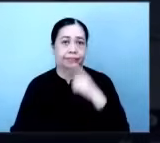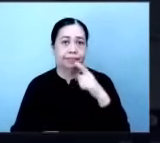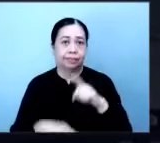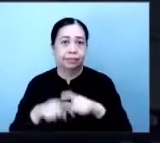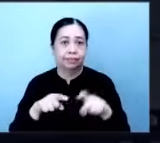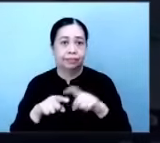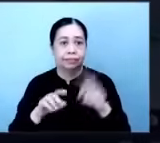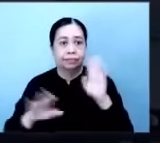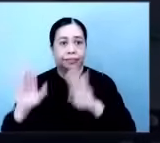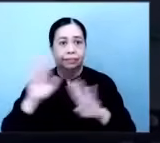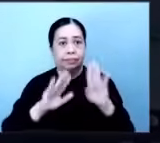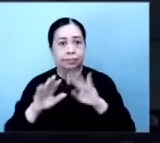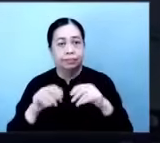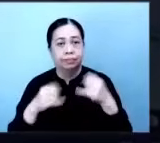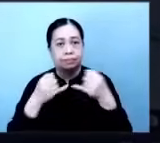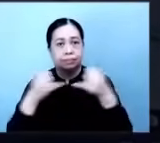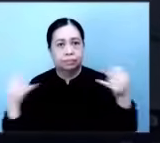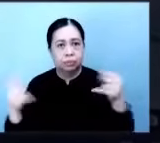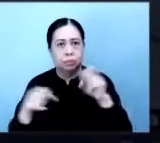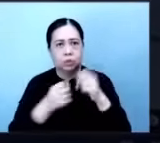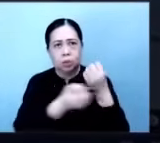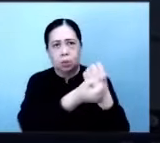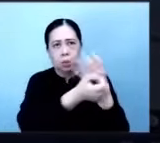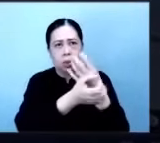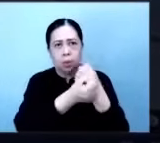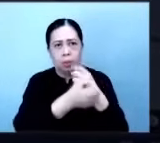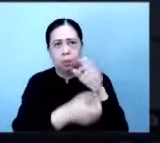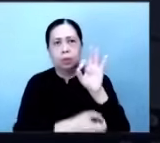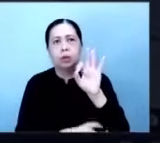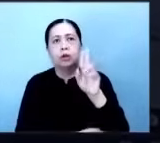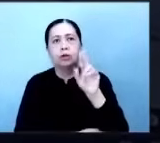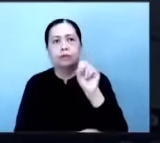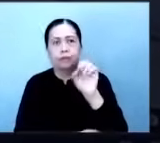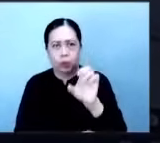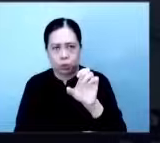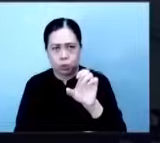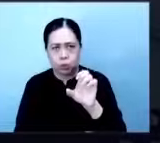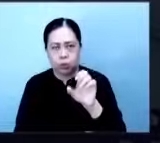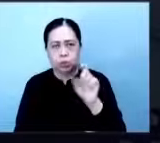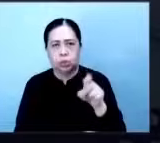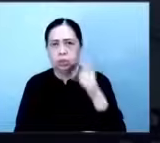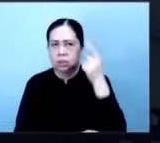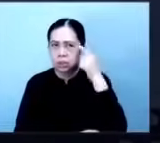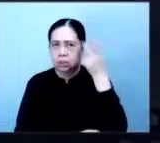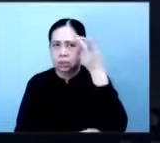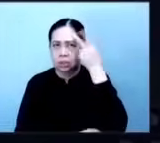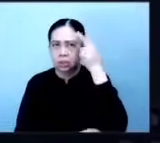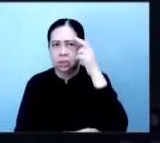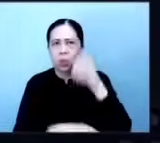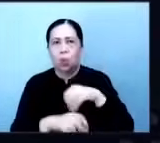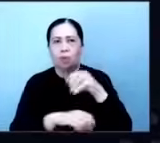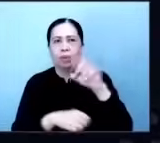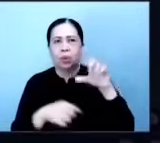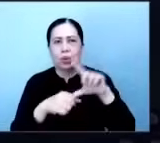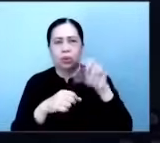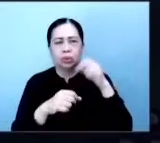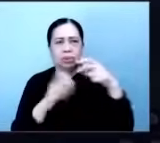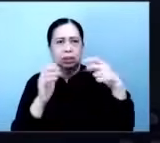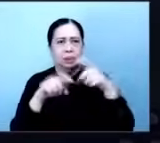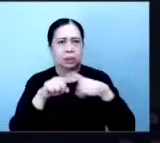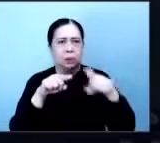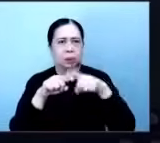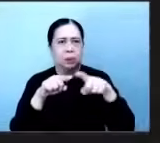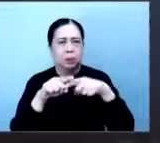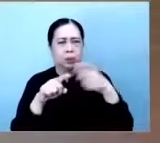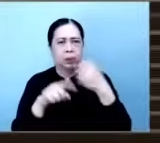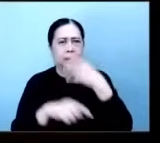nagka-problema ang mga kable kaya pumutok ang fuse ng transformer. Dahil yan sa hinihinalang overloading ng kuryente na epekto ng mainit